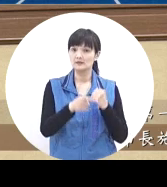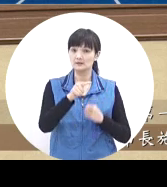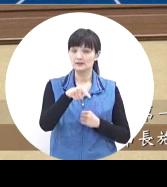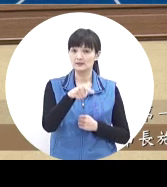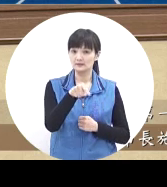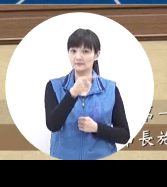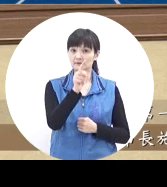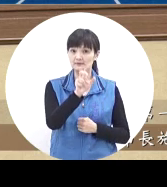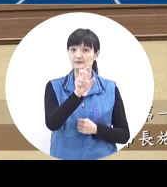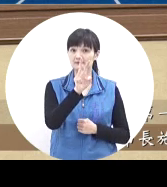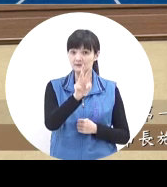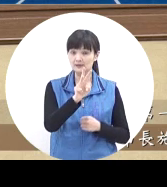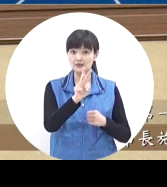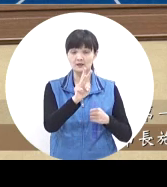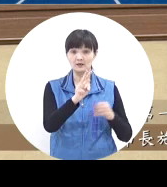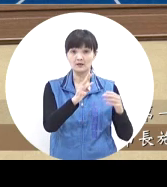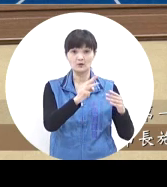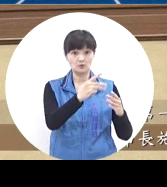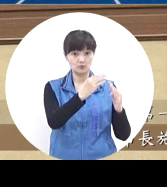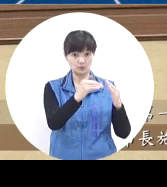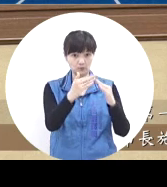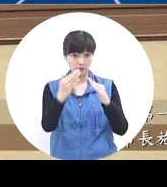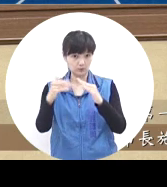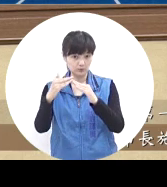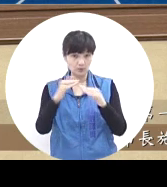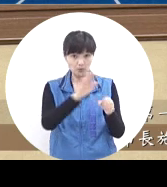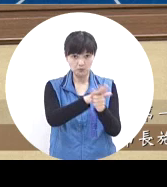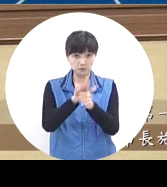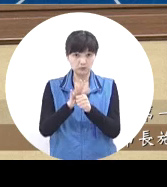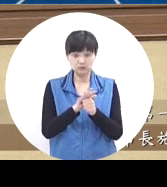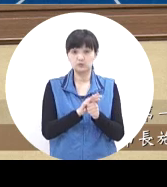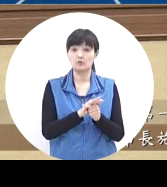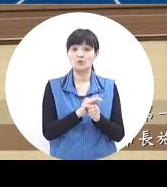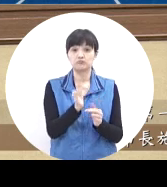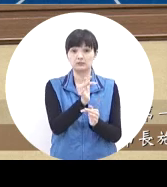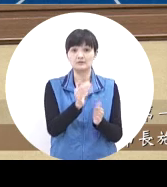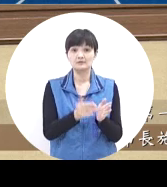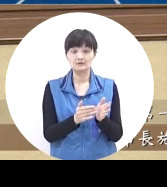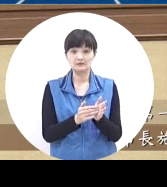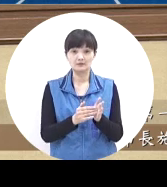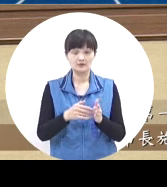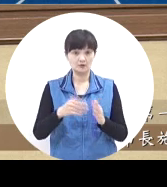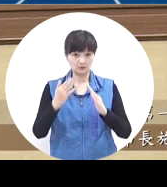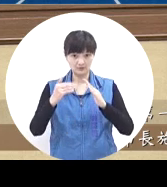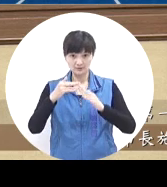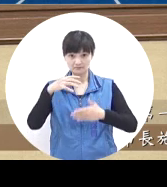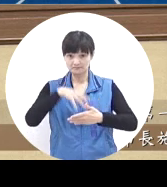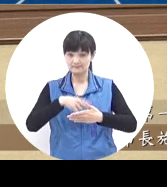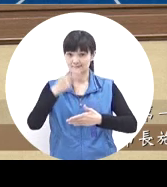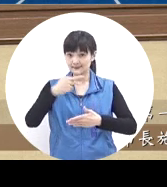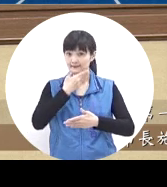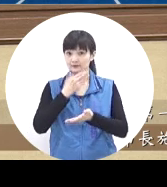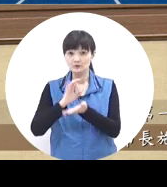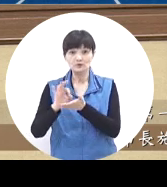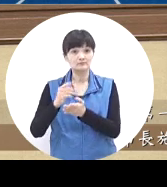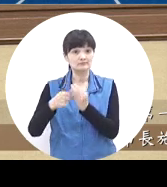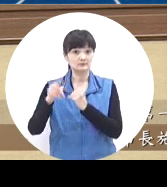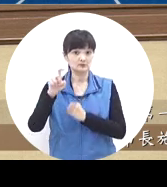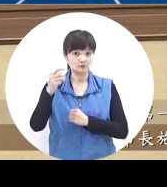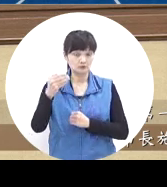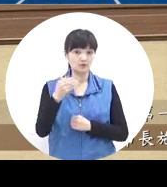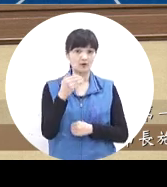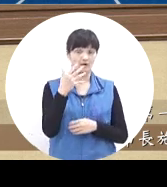173栋学校的补强工程，那学校的再利用有19个，至于鸟座校舍的整建